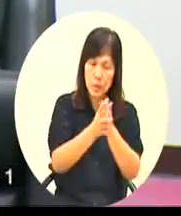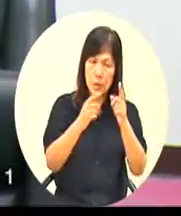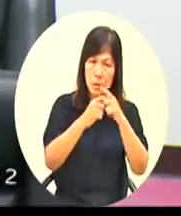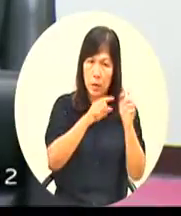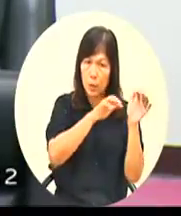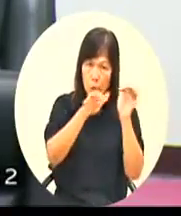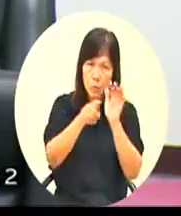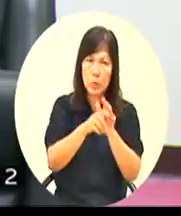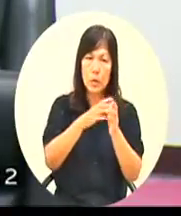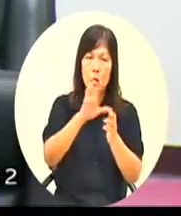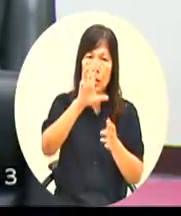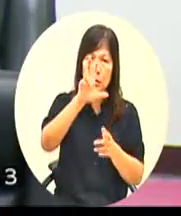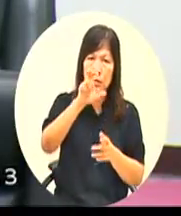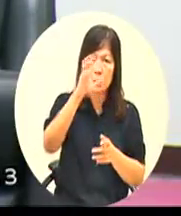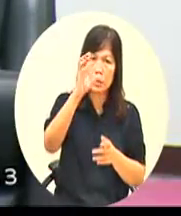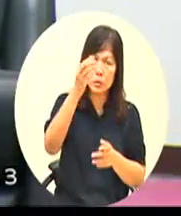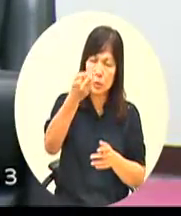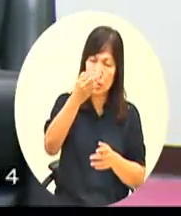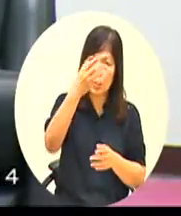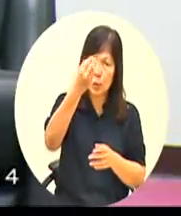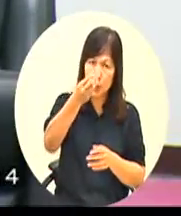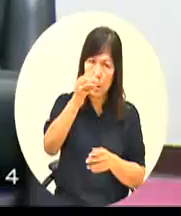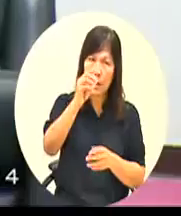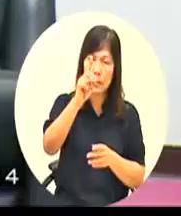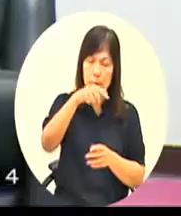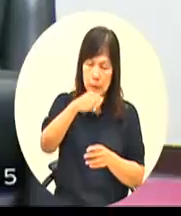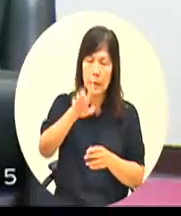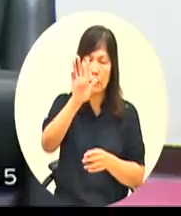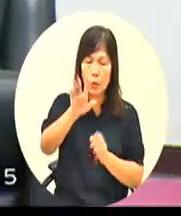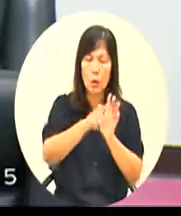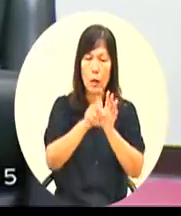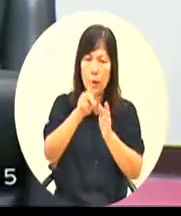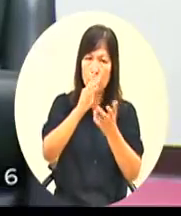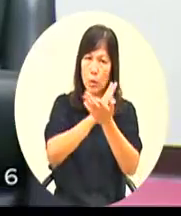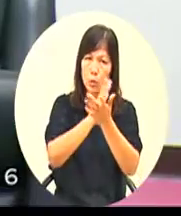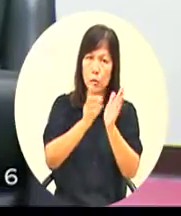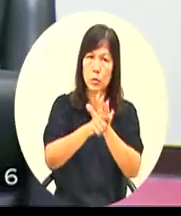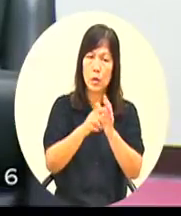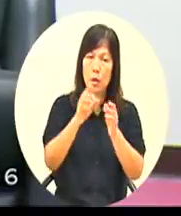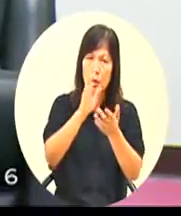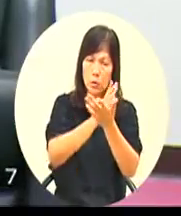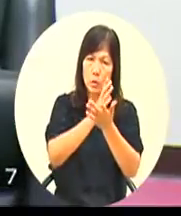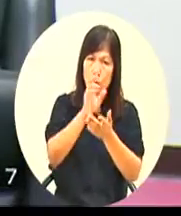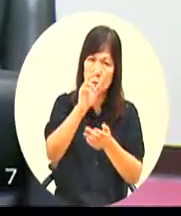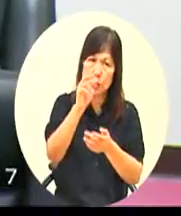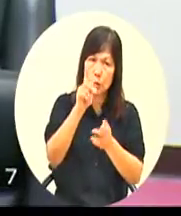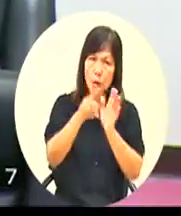到79.9万的人数，那借书的藏书册就有